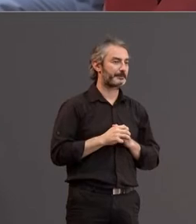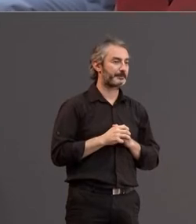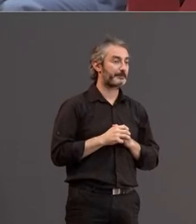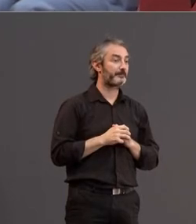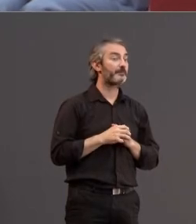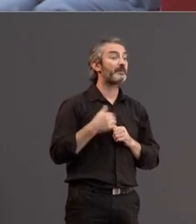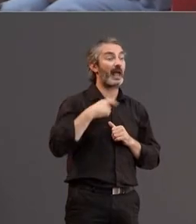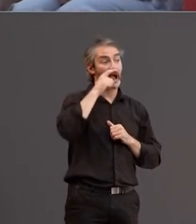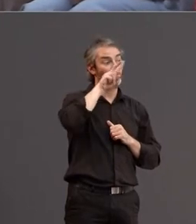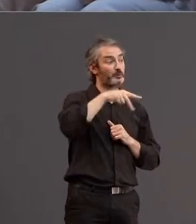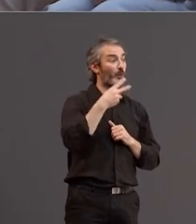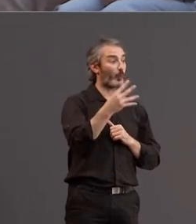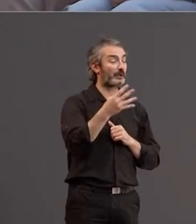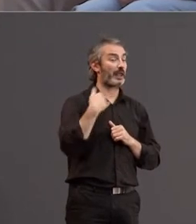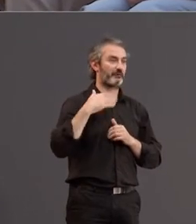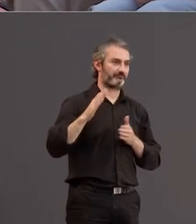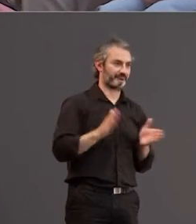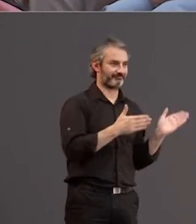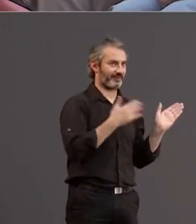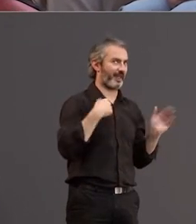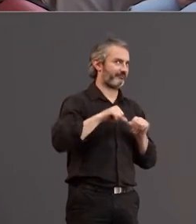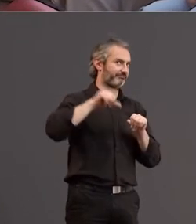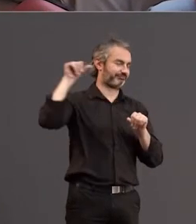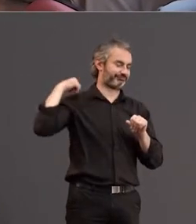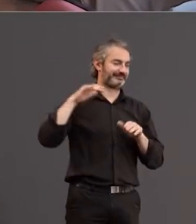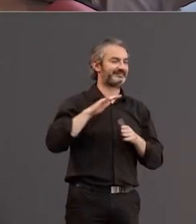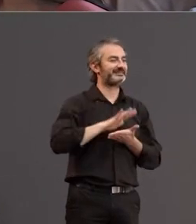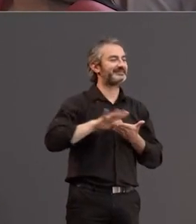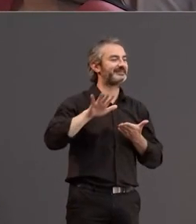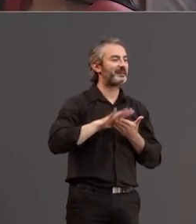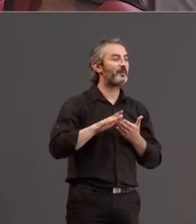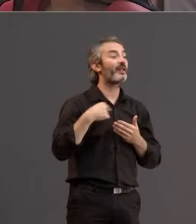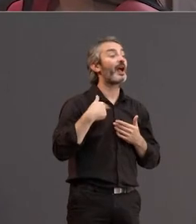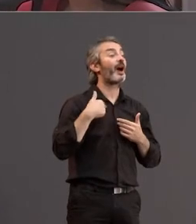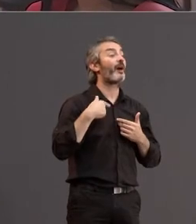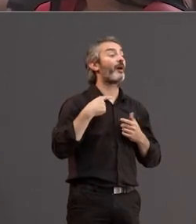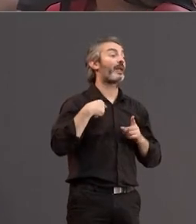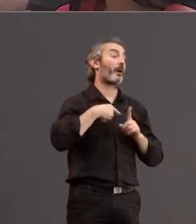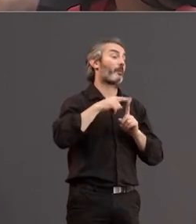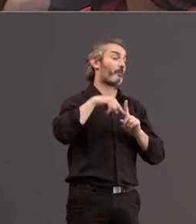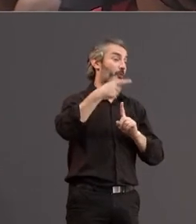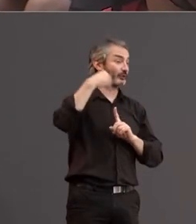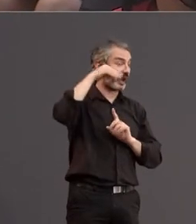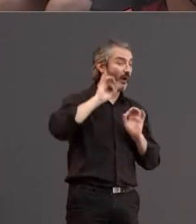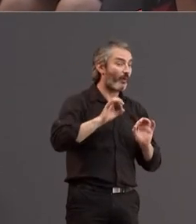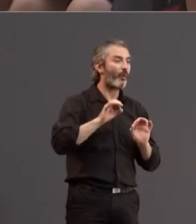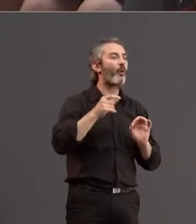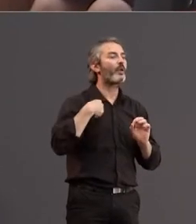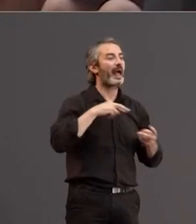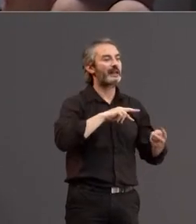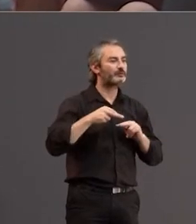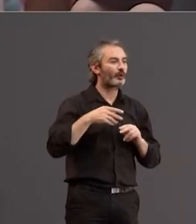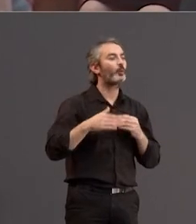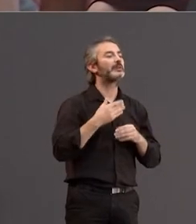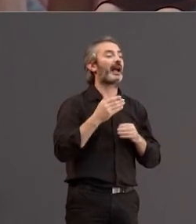Corria l'any 2004, corria perquè d'això ja veieu, ja fa molt de temps, i a més de fer el postgrau i les primeres traduccions, impartia classes